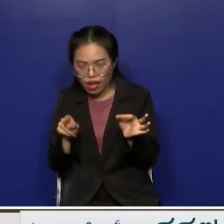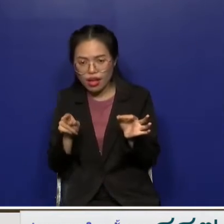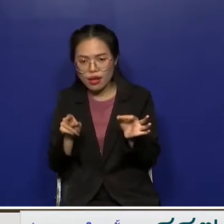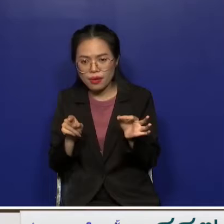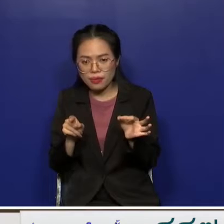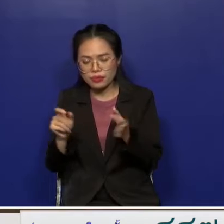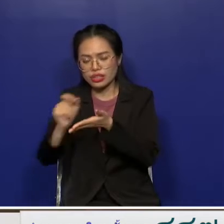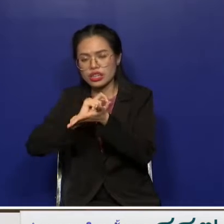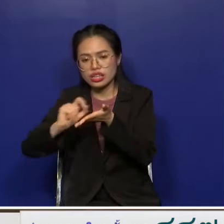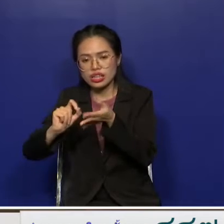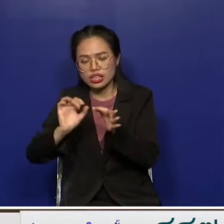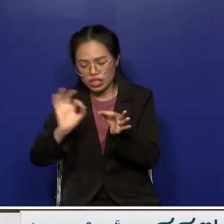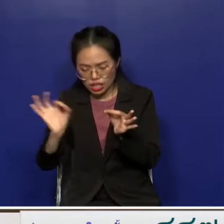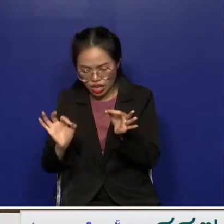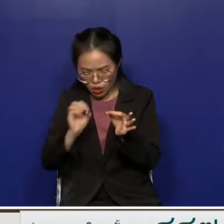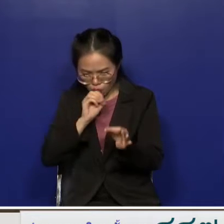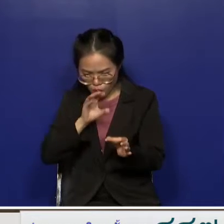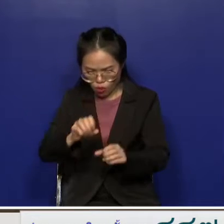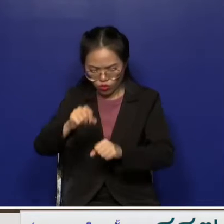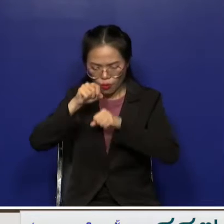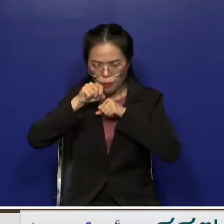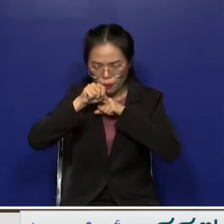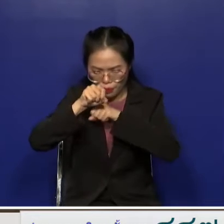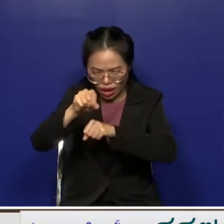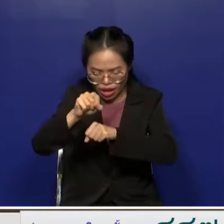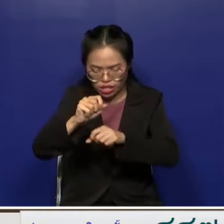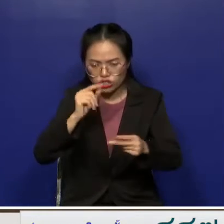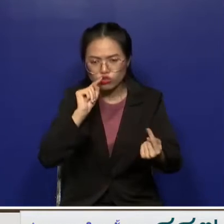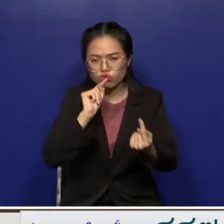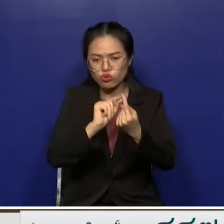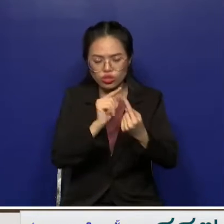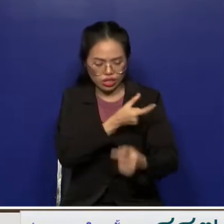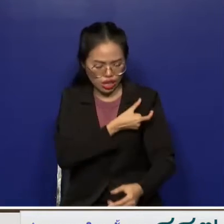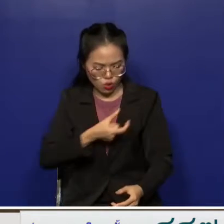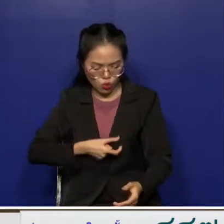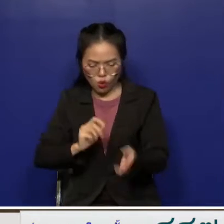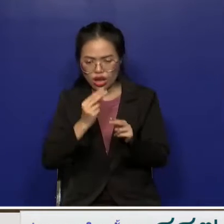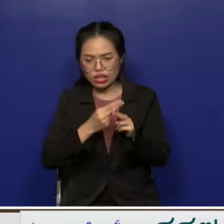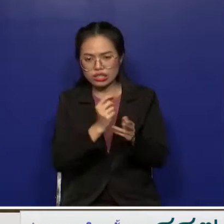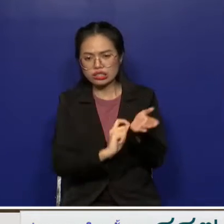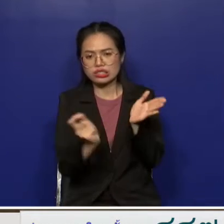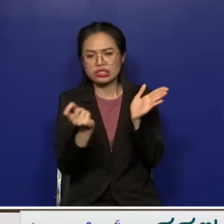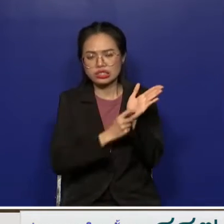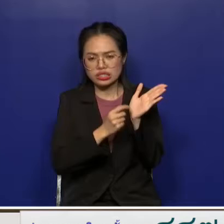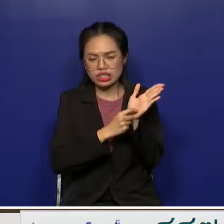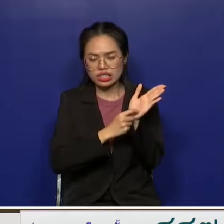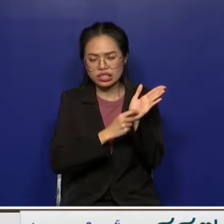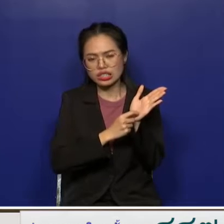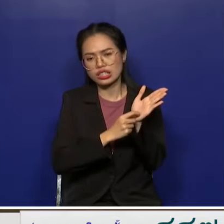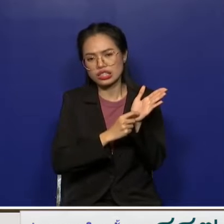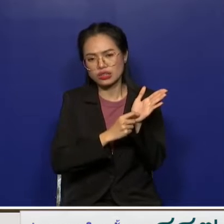เขียนไว้ว่าจะต้องประกาศลงในราชกิจจานุเบกษานะครับคือหมายความว่